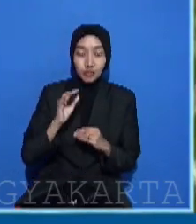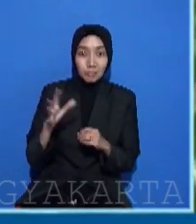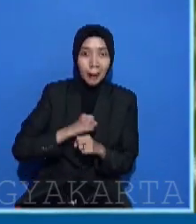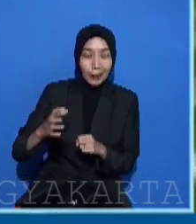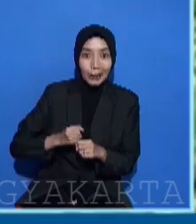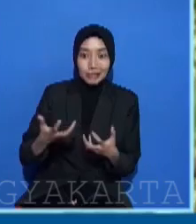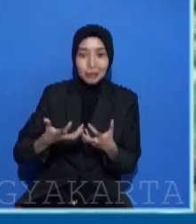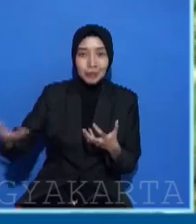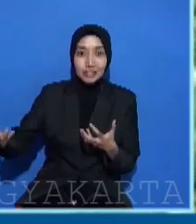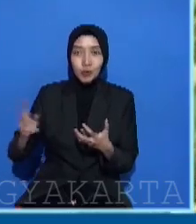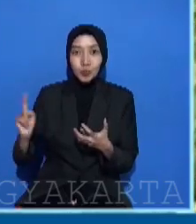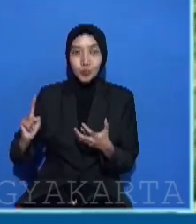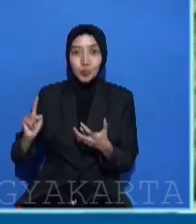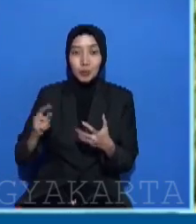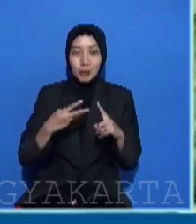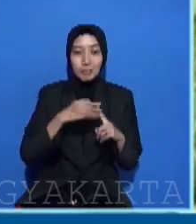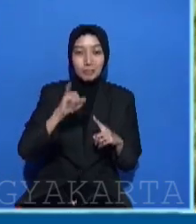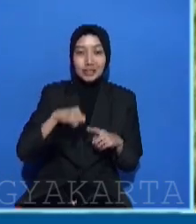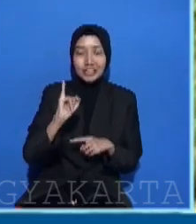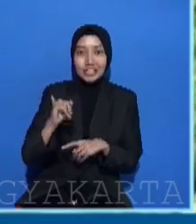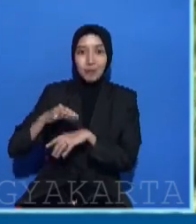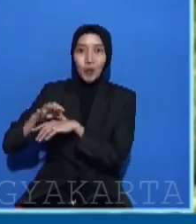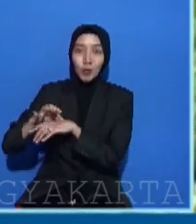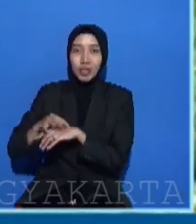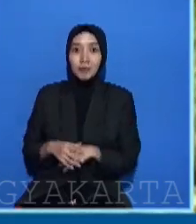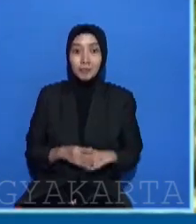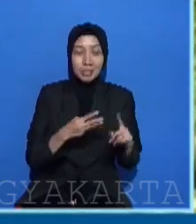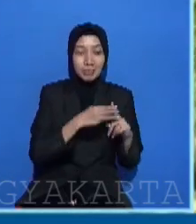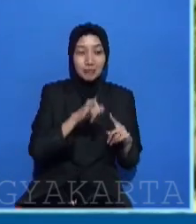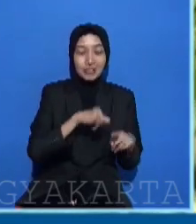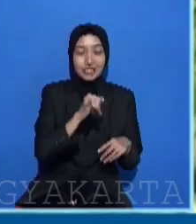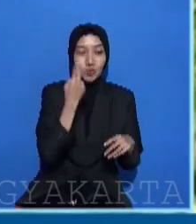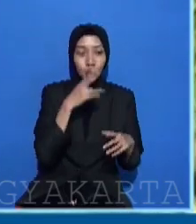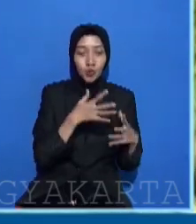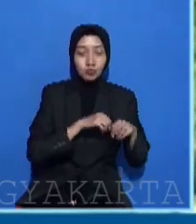bisa kalian kulitipun wijinipun